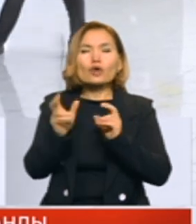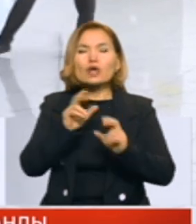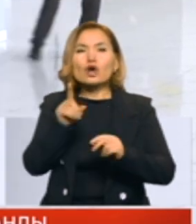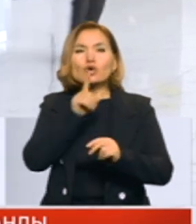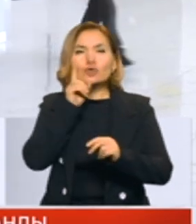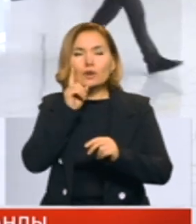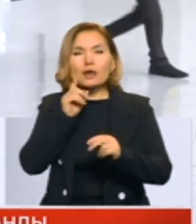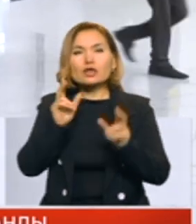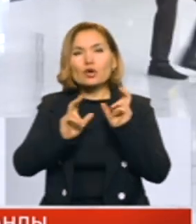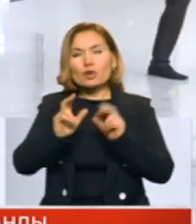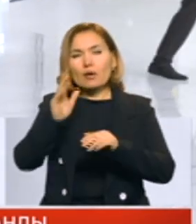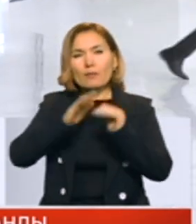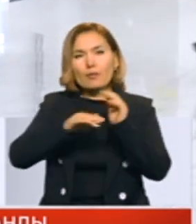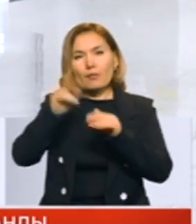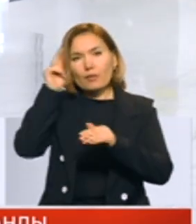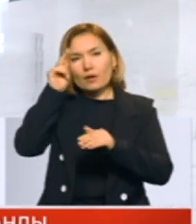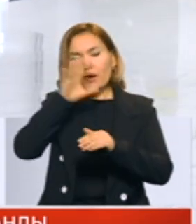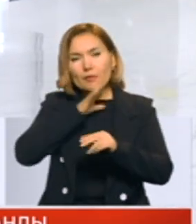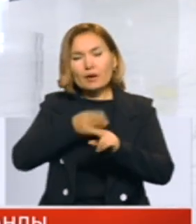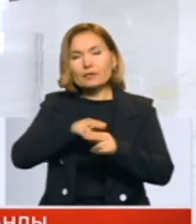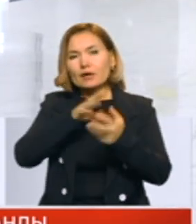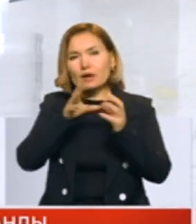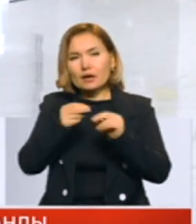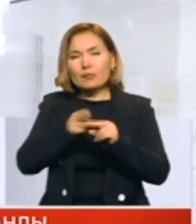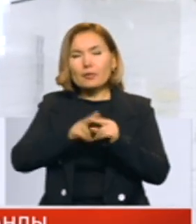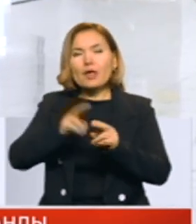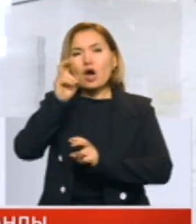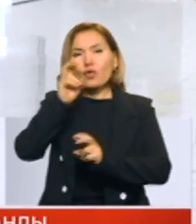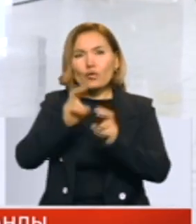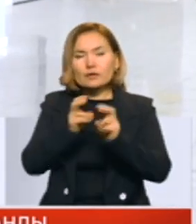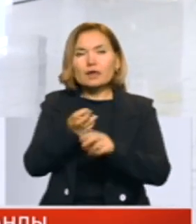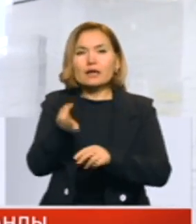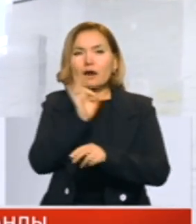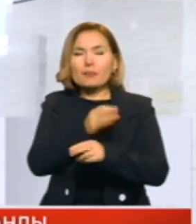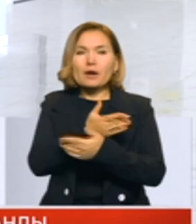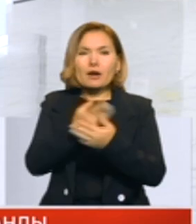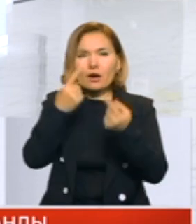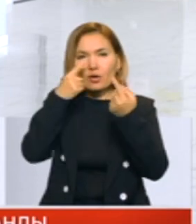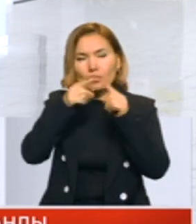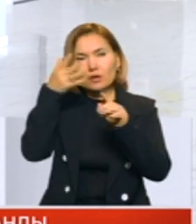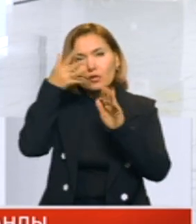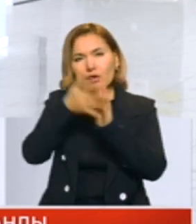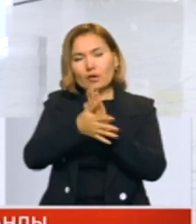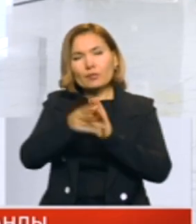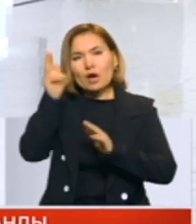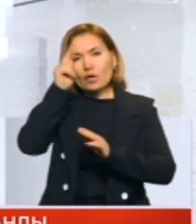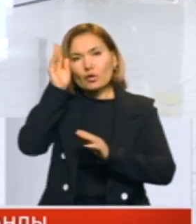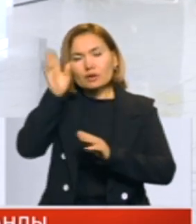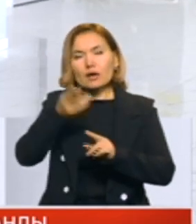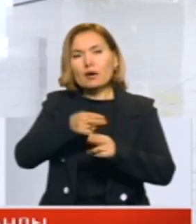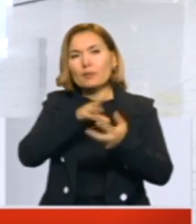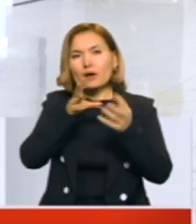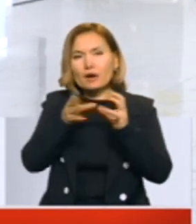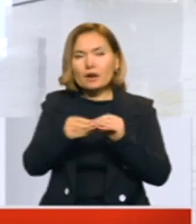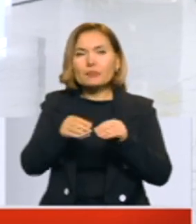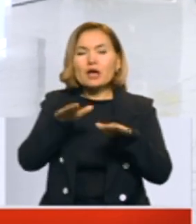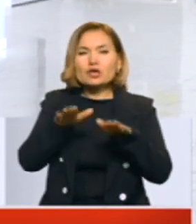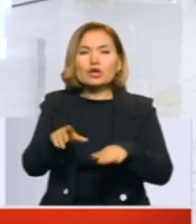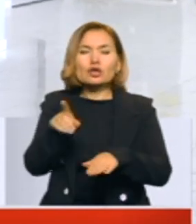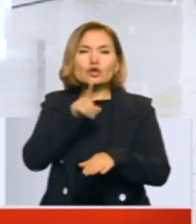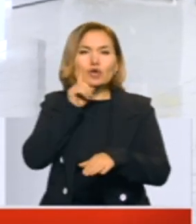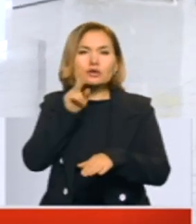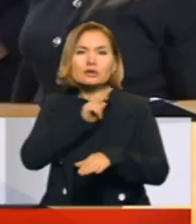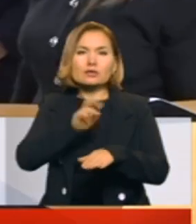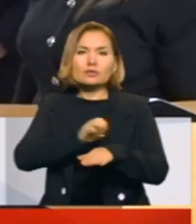тәжірибеден өтті. Студенттер мұнда теорияны оқып қана қоймай, өндірісте қолданылатын жабдықтарда тәжірибелік дағдыларды игере алады. Осылайша жергілікті кадрлардың